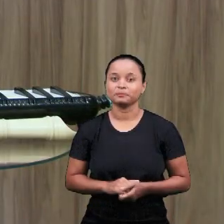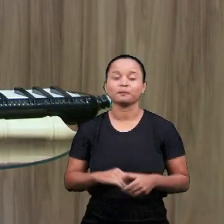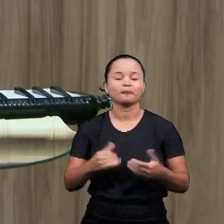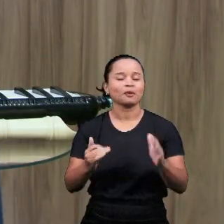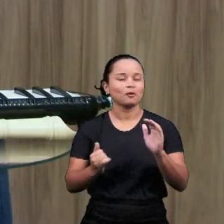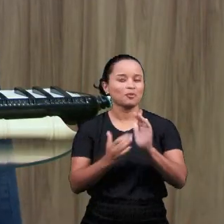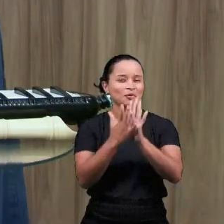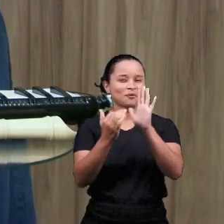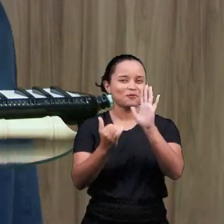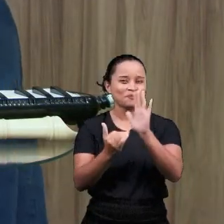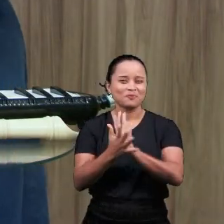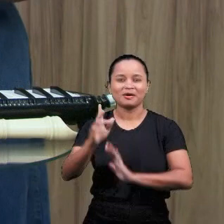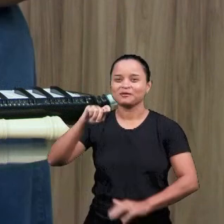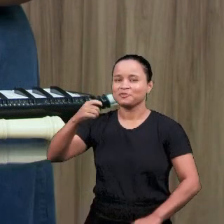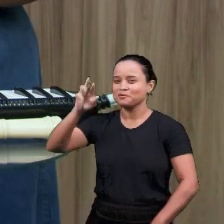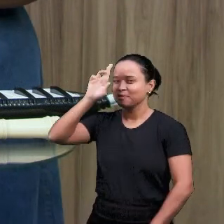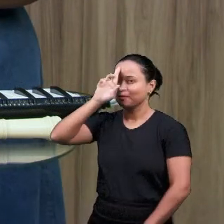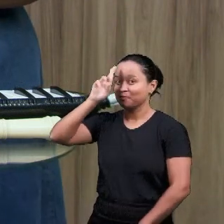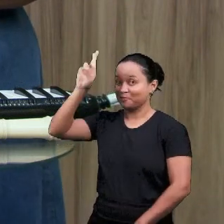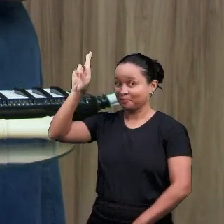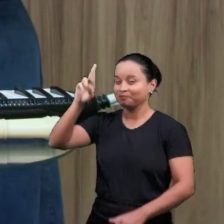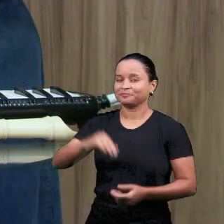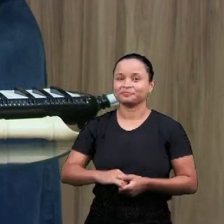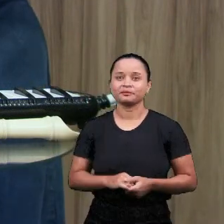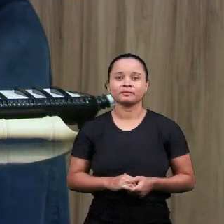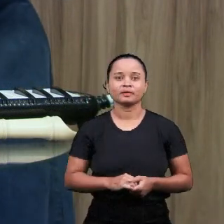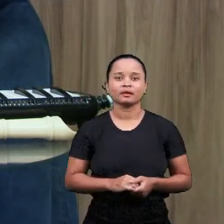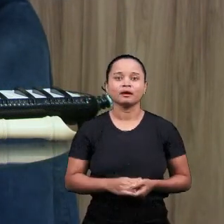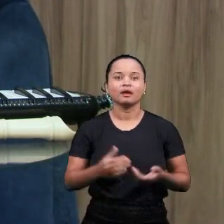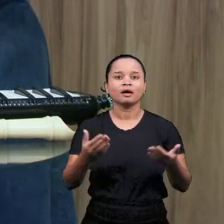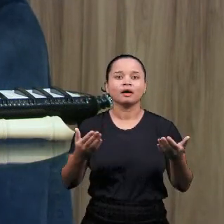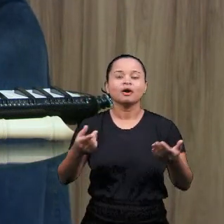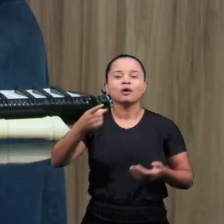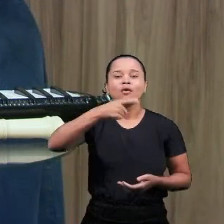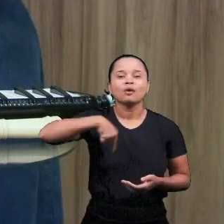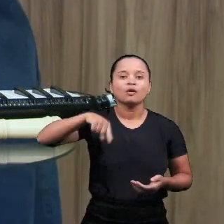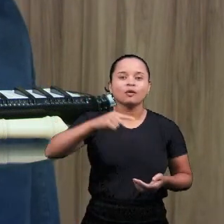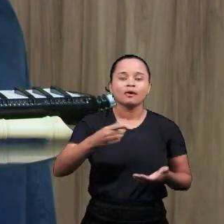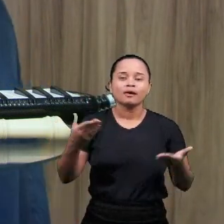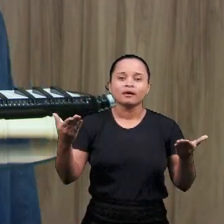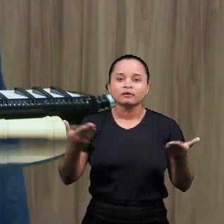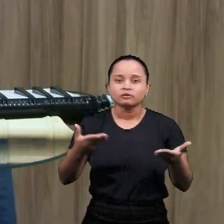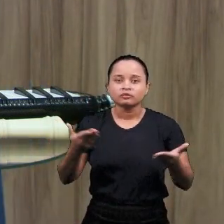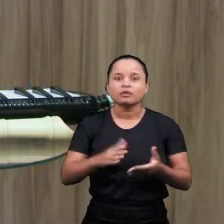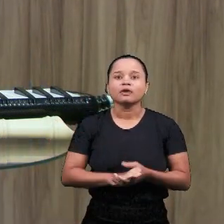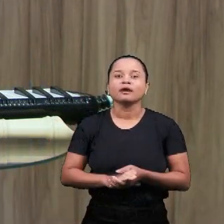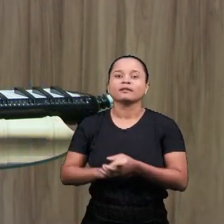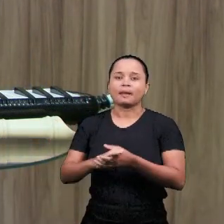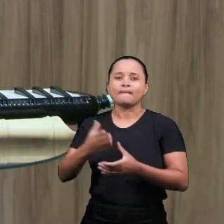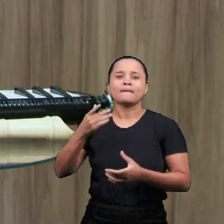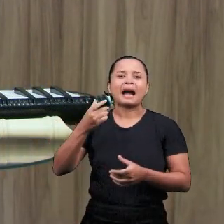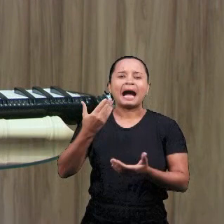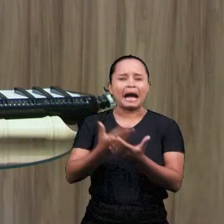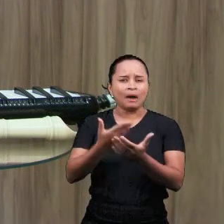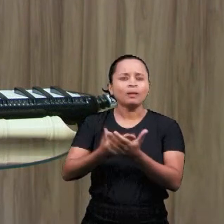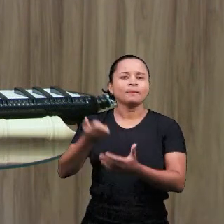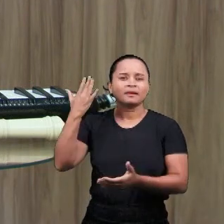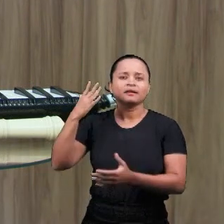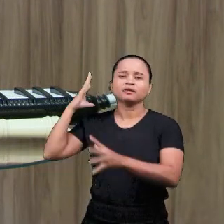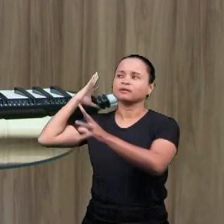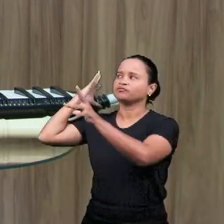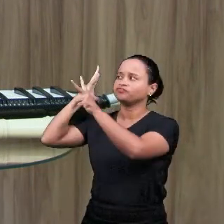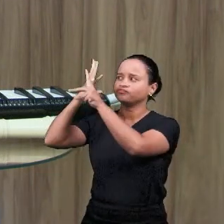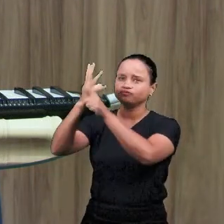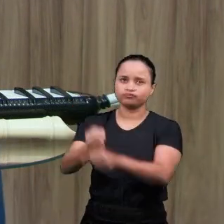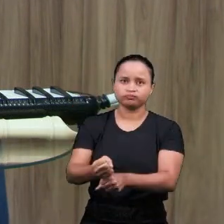Loué soit le nom du Seigneur. Nous avons fait une grande révision dans notre étude précédente. Maintenant, nous